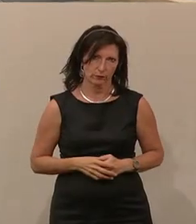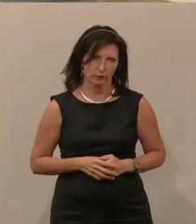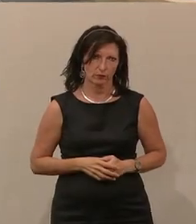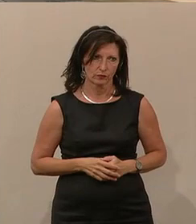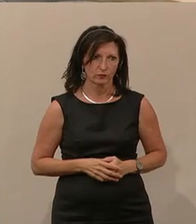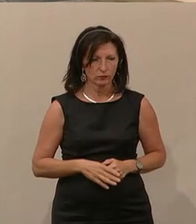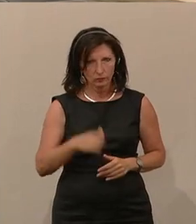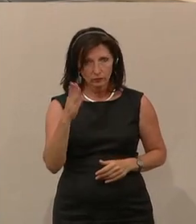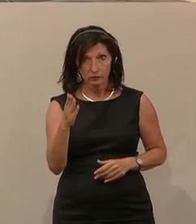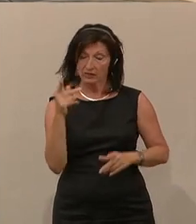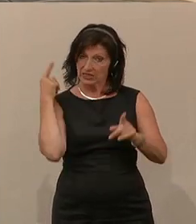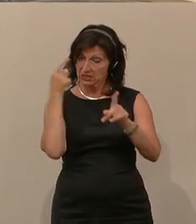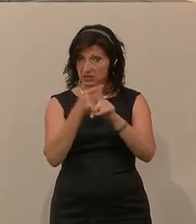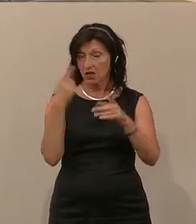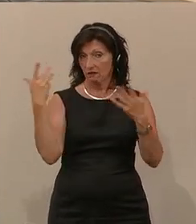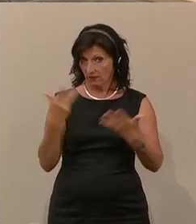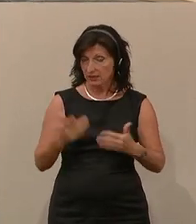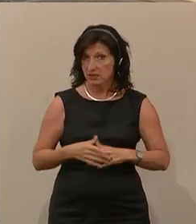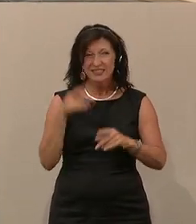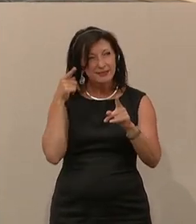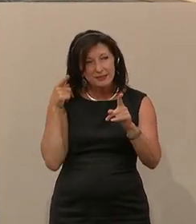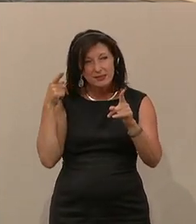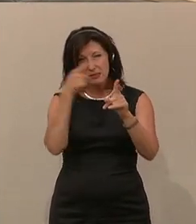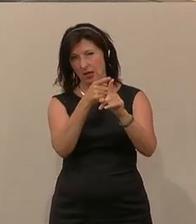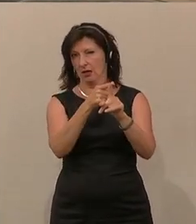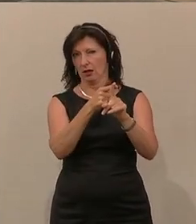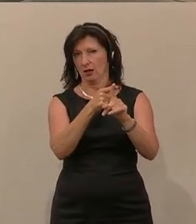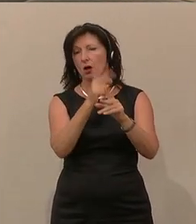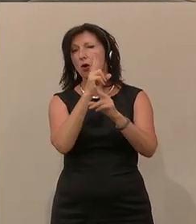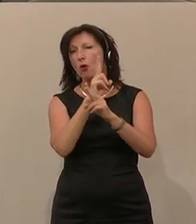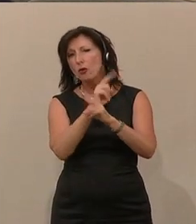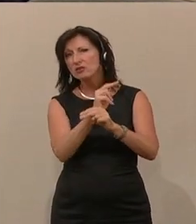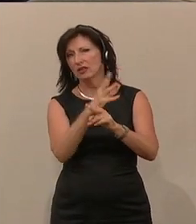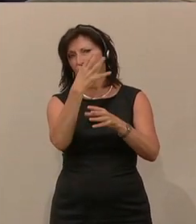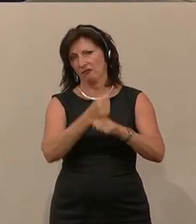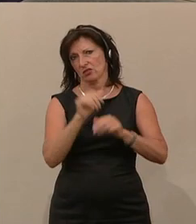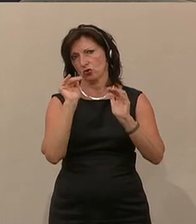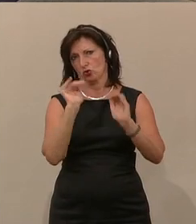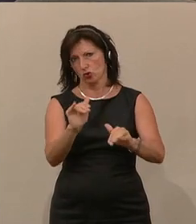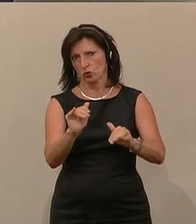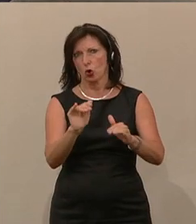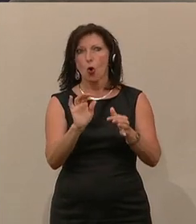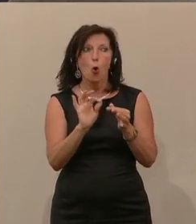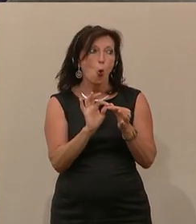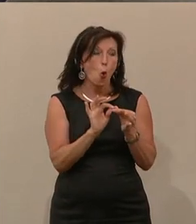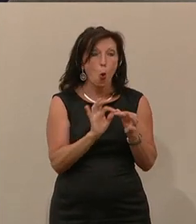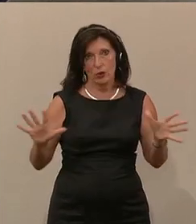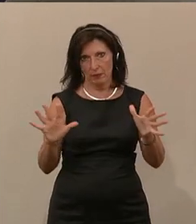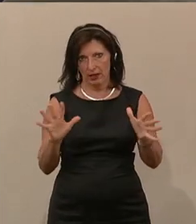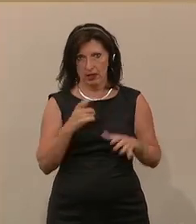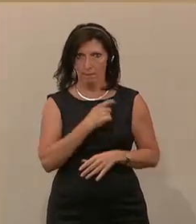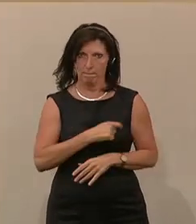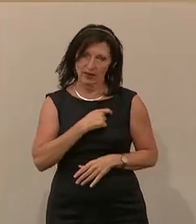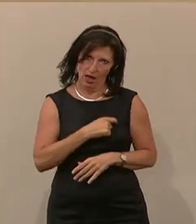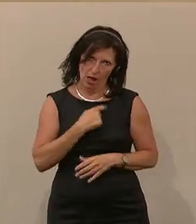es ist unser ziel ist es unser ziel den österreichischen verfassungsschutz von parteipolitischen interessen zu